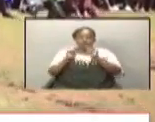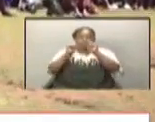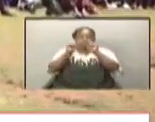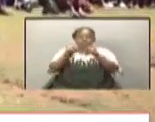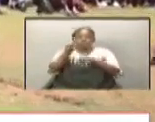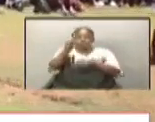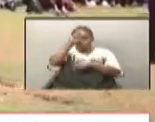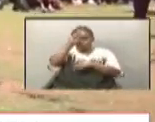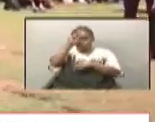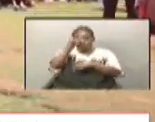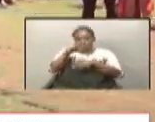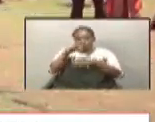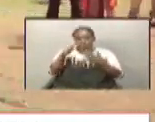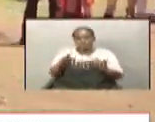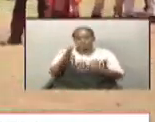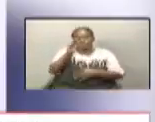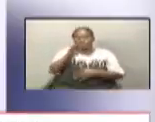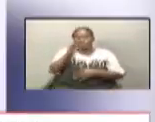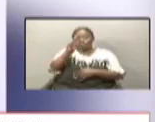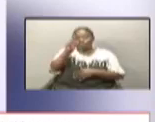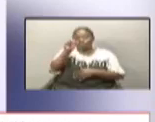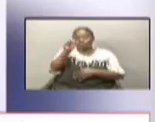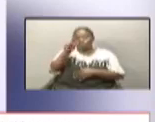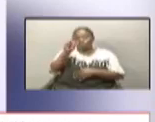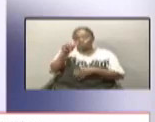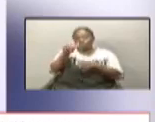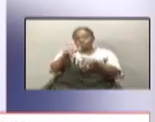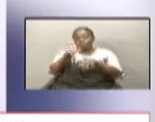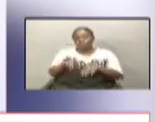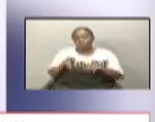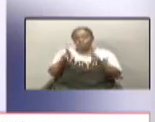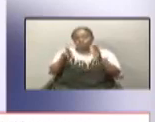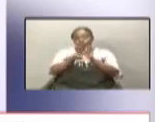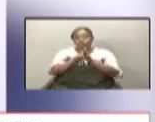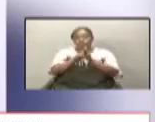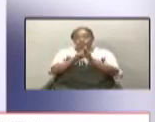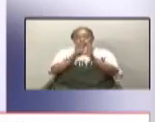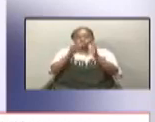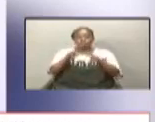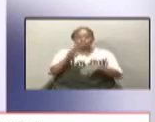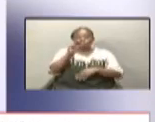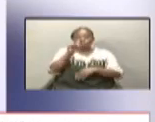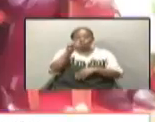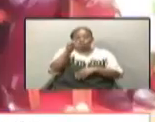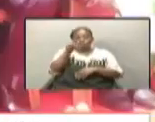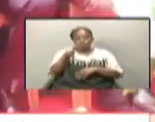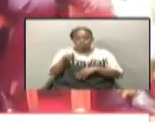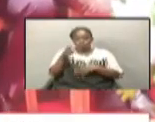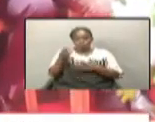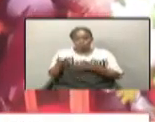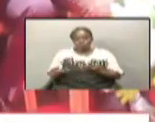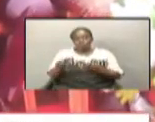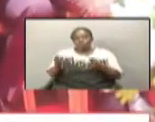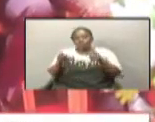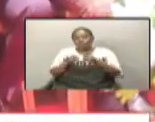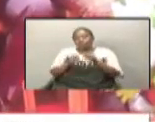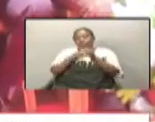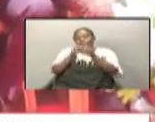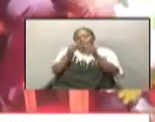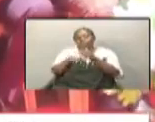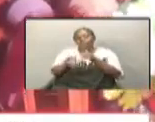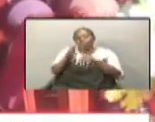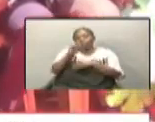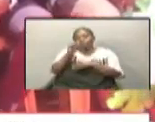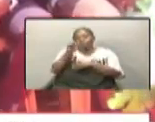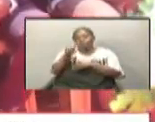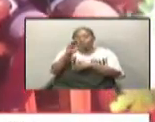kyalo buka weka mudzi na misindo kuzika abade bana utekawe niyo pe Anthony wa Mary bale yafuze okulemedwa mu kulire kyana kyenyo pe